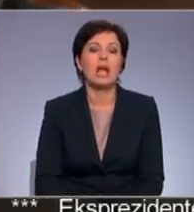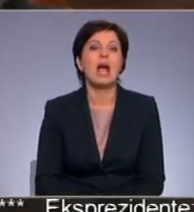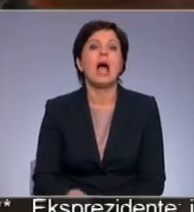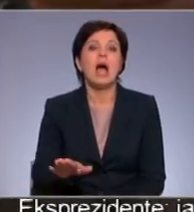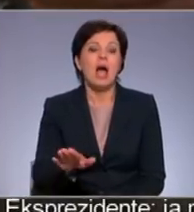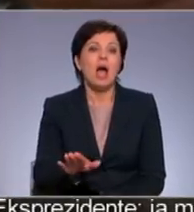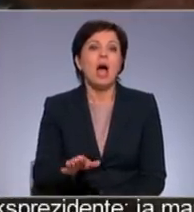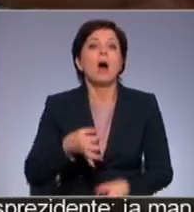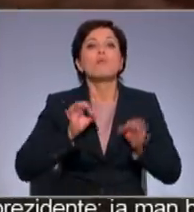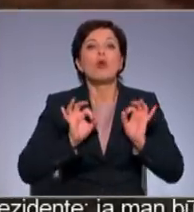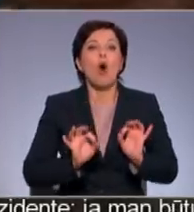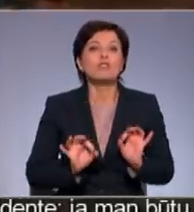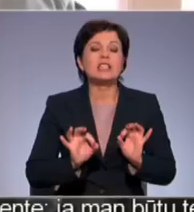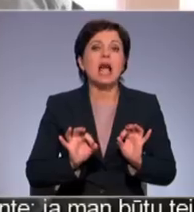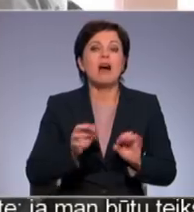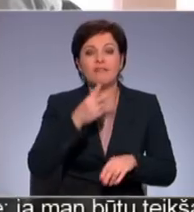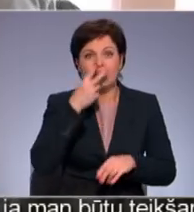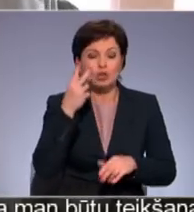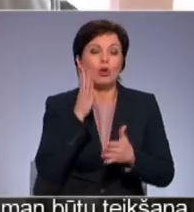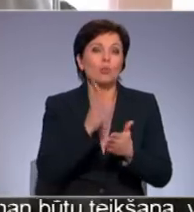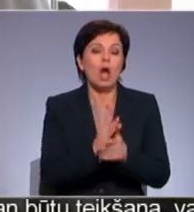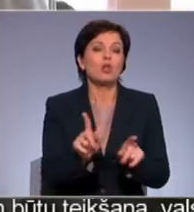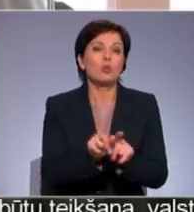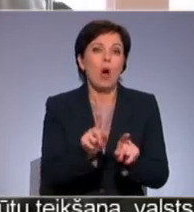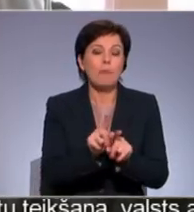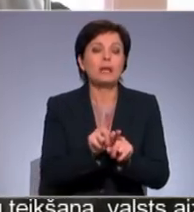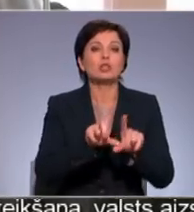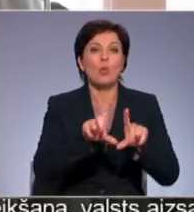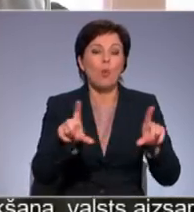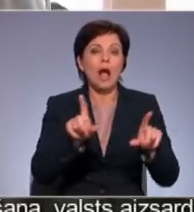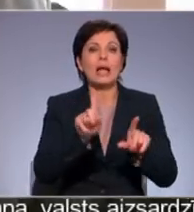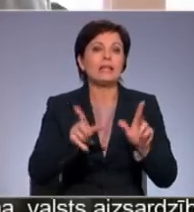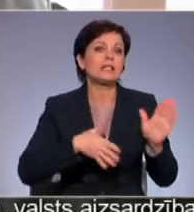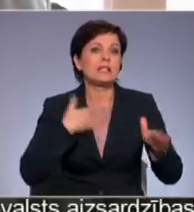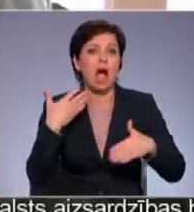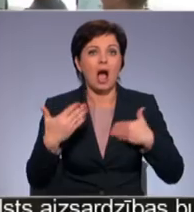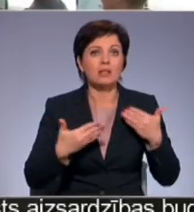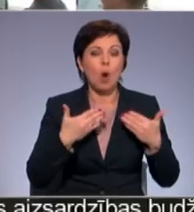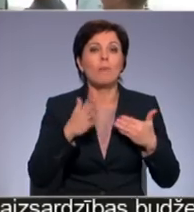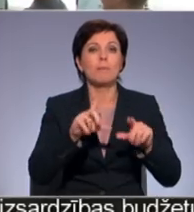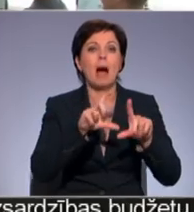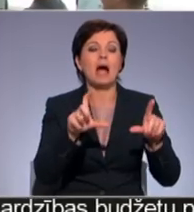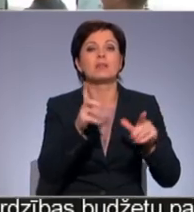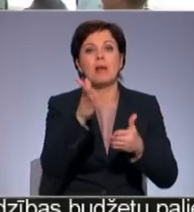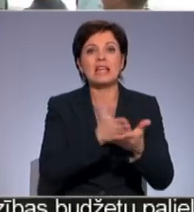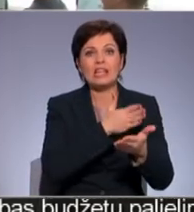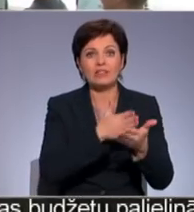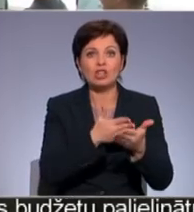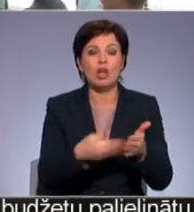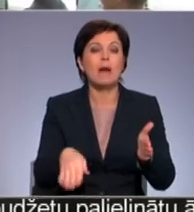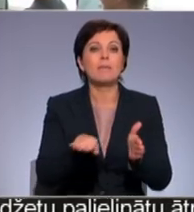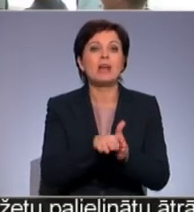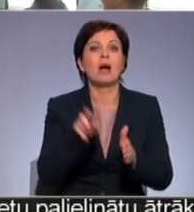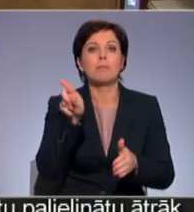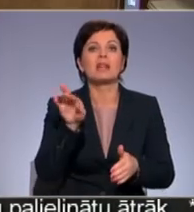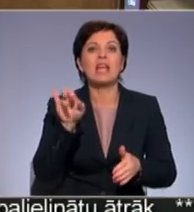Viduslatgales profesionālajā vidusskolā mācības notiek kā ierasts, tomēr skolā jūtams satraukums. Ziņa par mācību iestādes likvidēšanu un pievienošanu